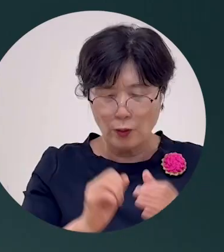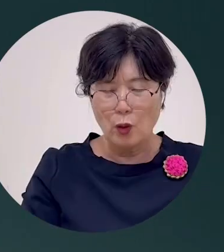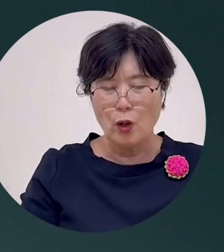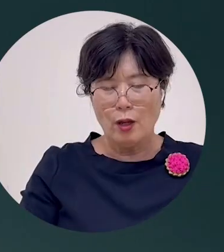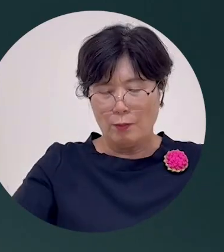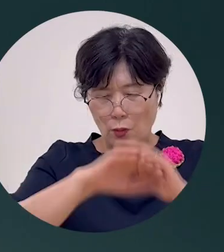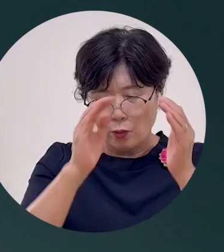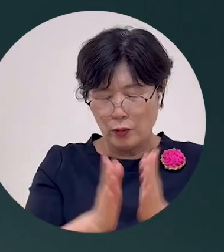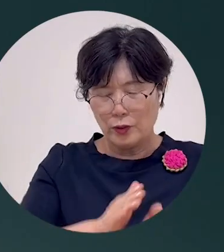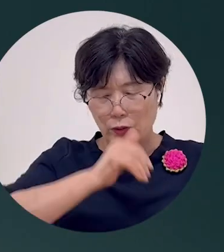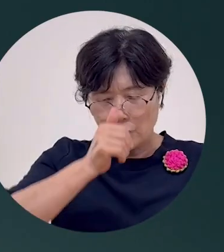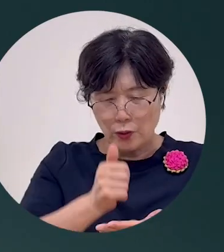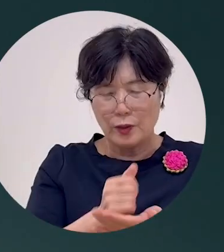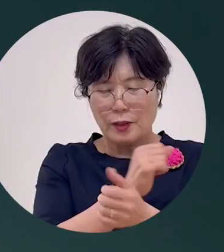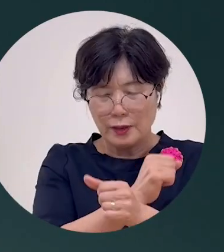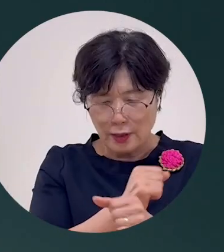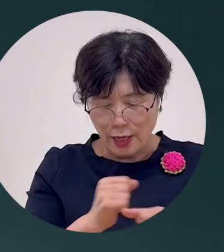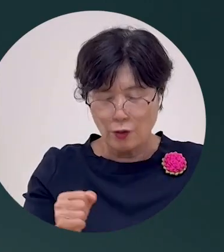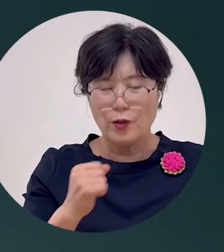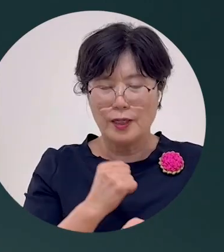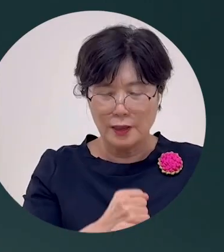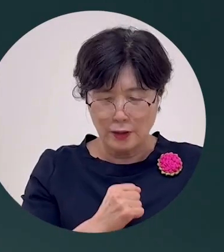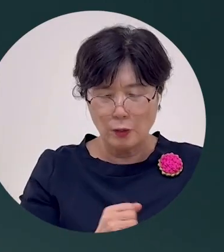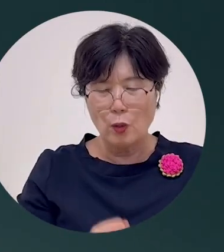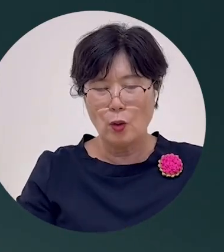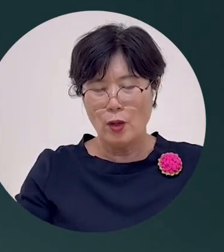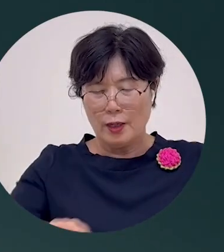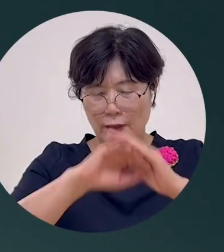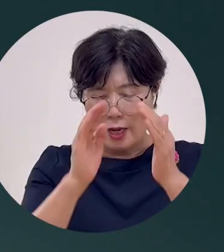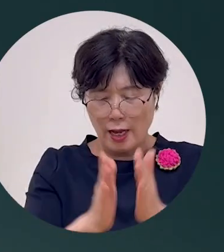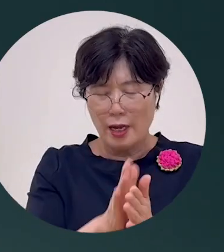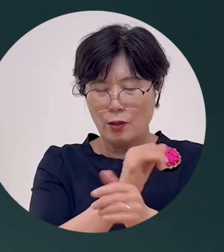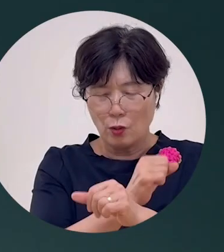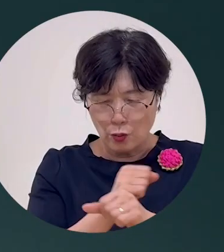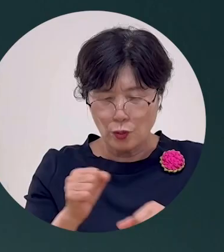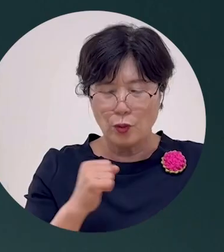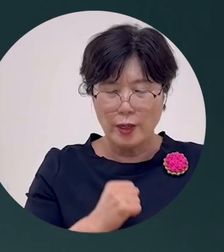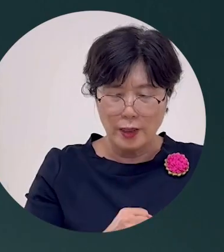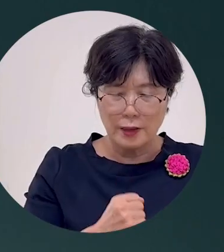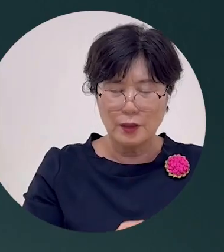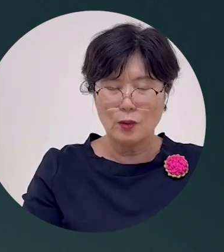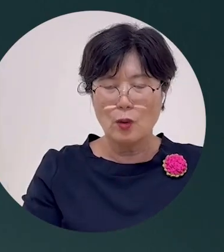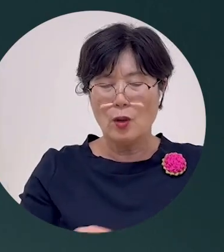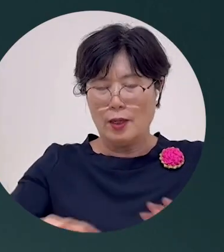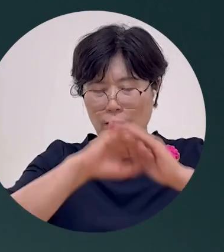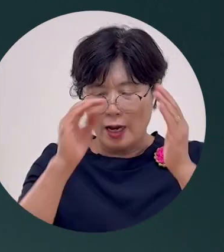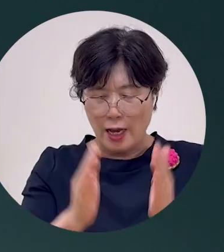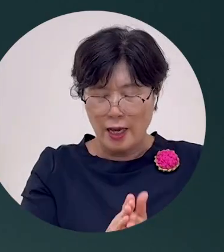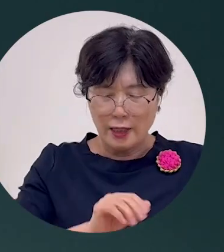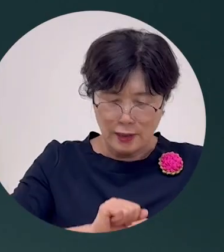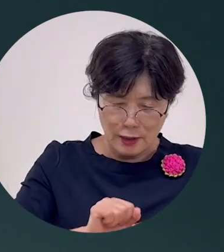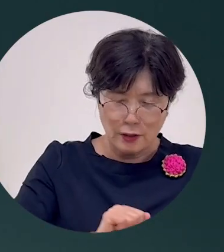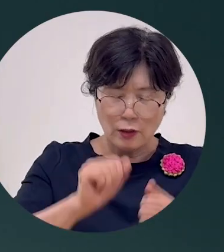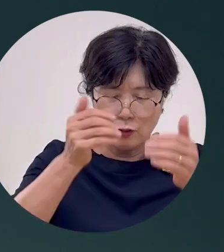죄를 다 사유하시고 다 용서하시고 다 씻어주셔서